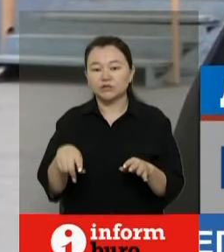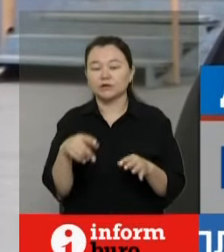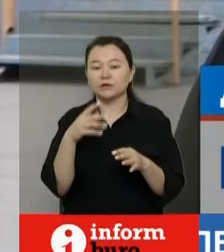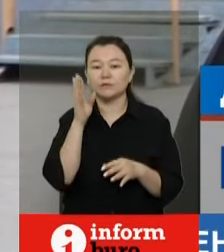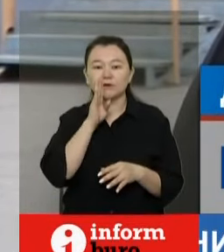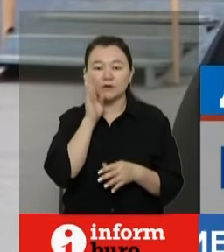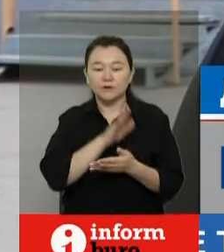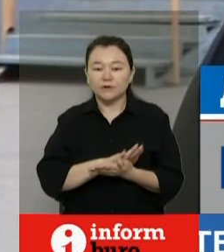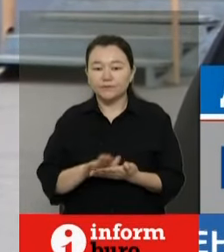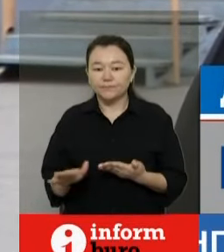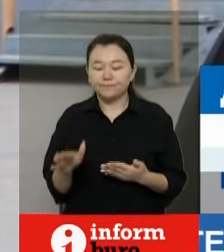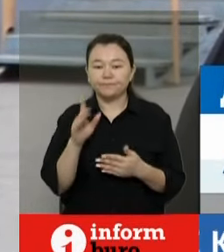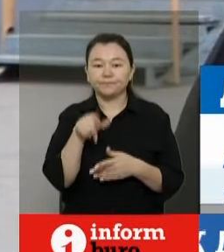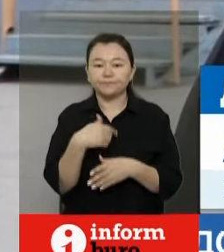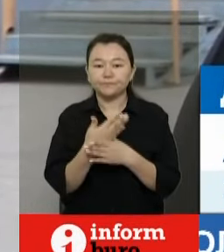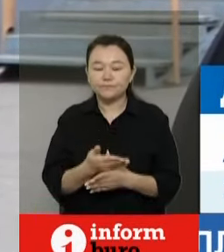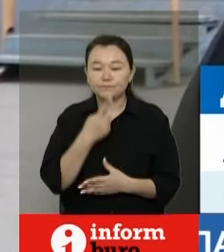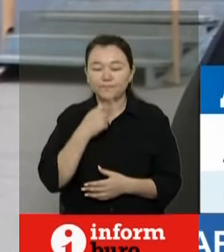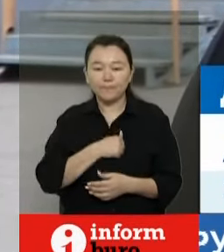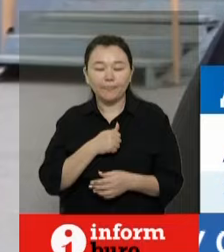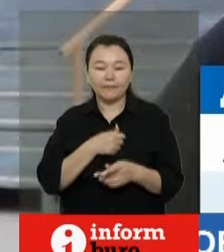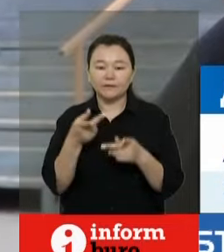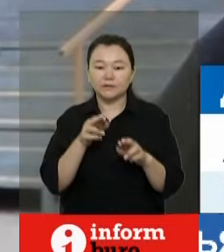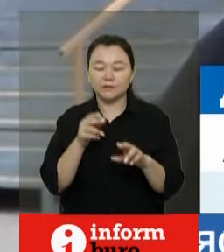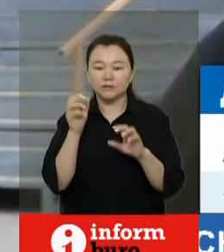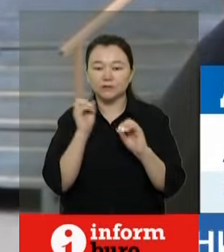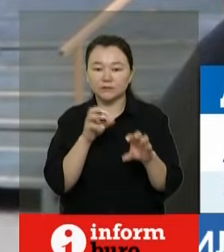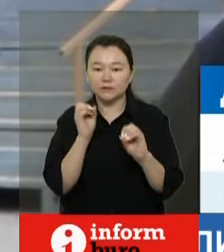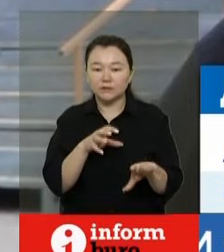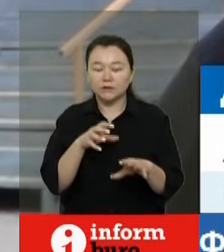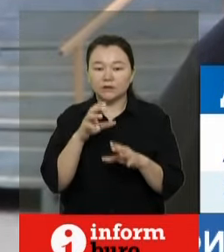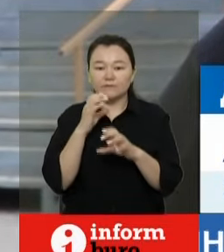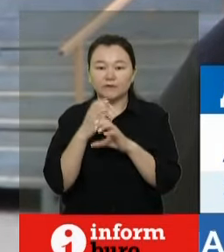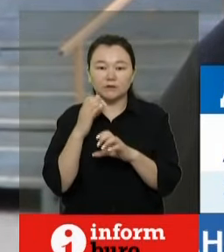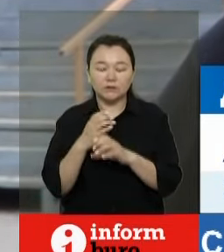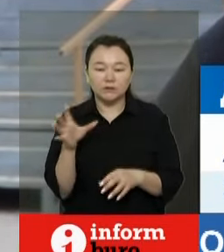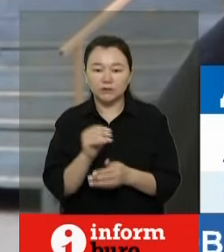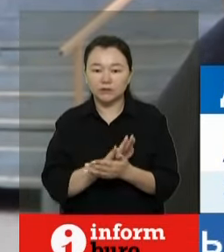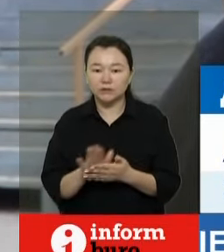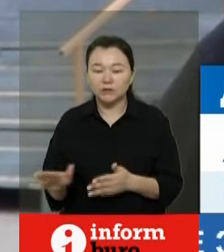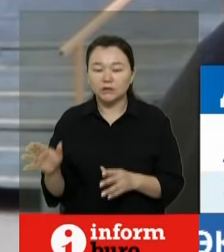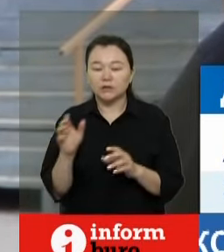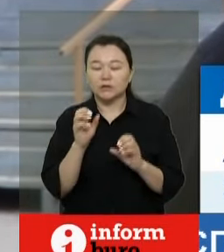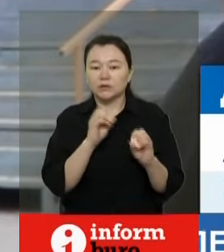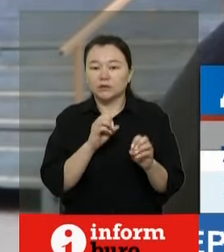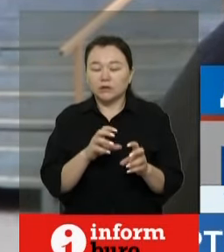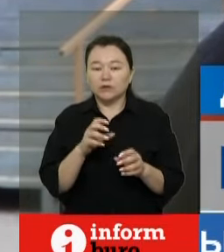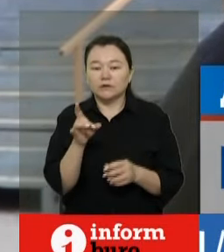помощь это военные для выгрузки вагонов. Стройматериал будет использован во всех районах,